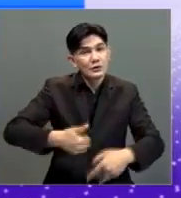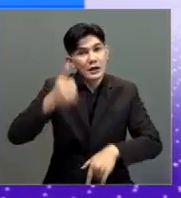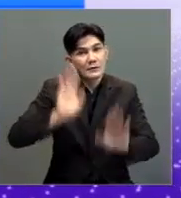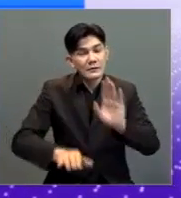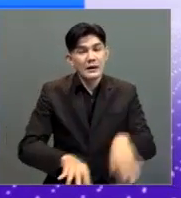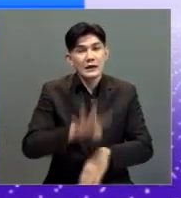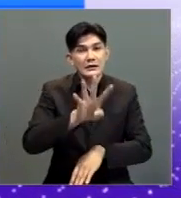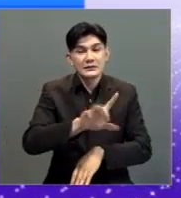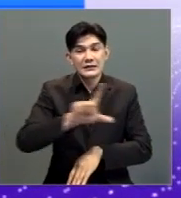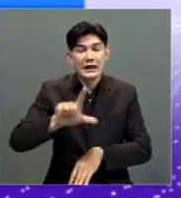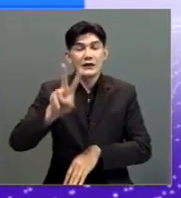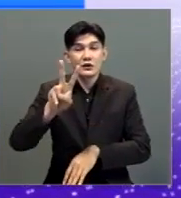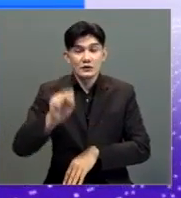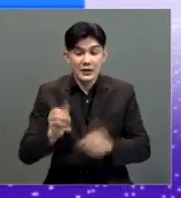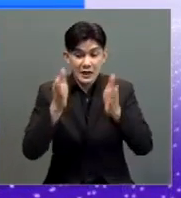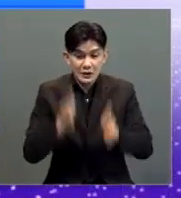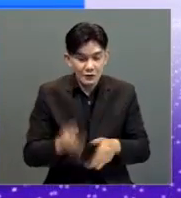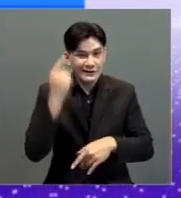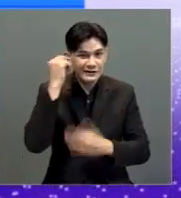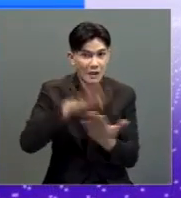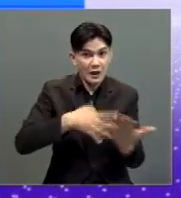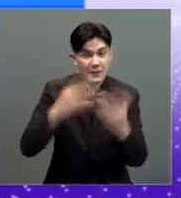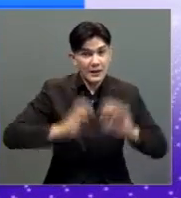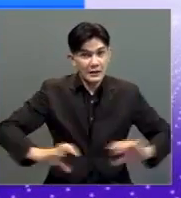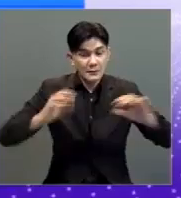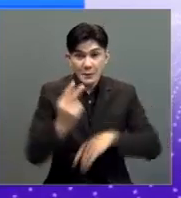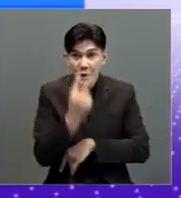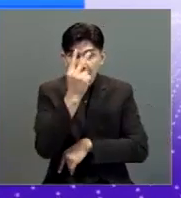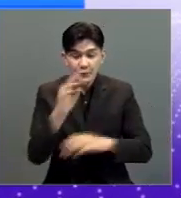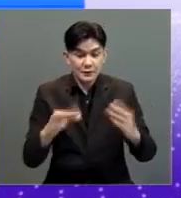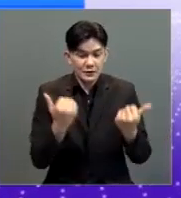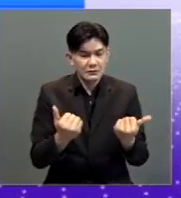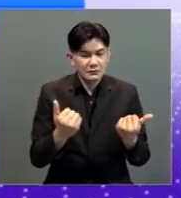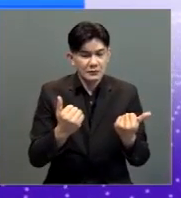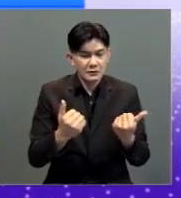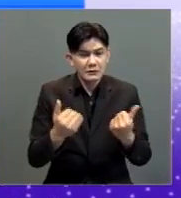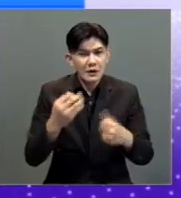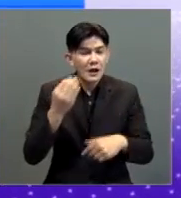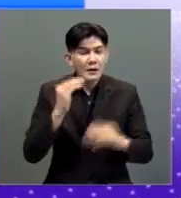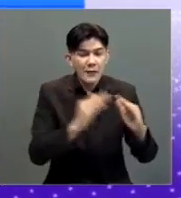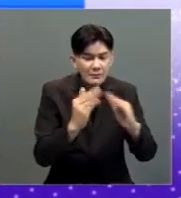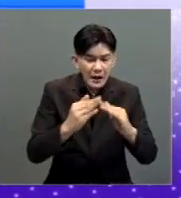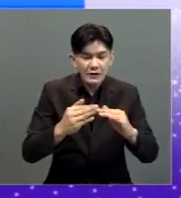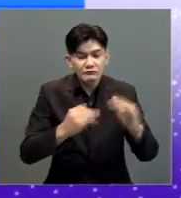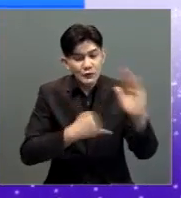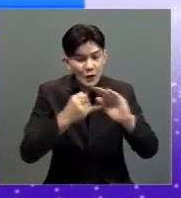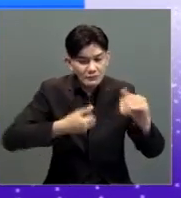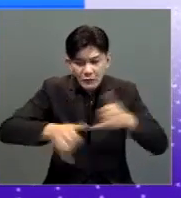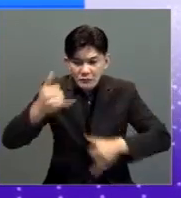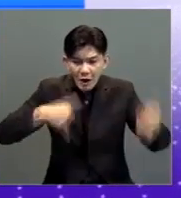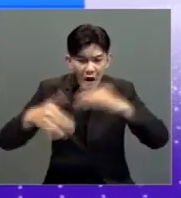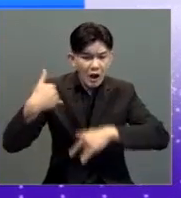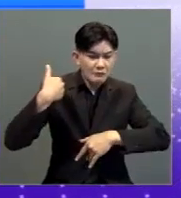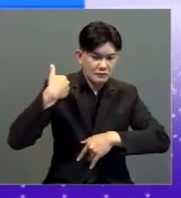4ล้าน2แสนคนมาตรการนี้เนี่ยทางภาครัฐเขาก็ดูว่าในช่วงนี้หลายคนกลับบ้านไปอยู่ที่ภูมิลำเนาหลายคน